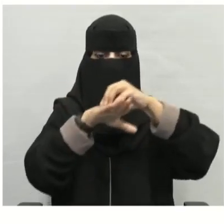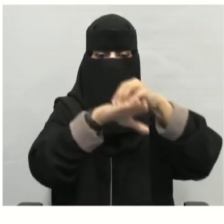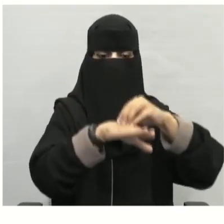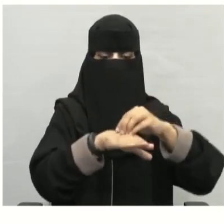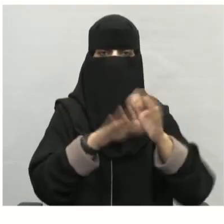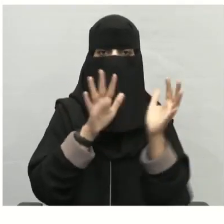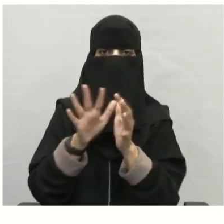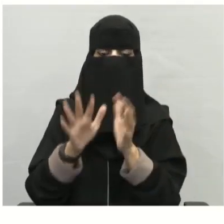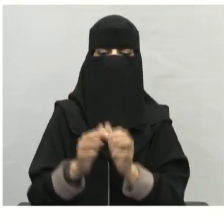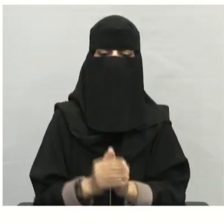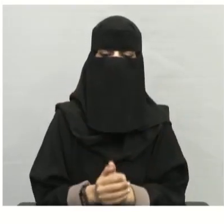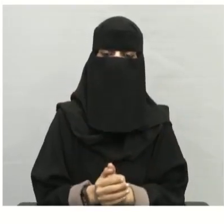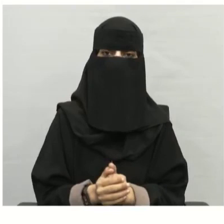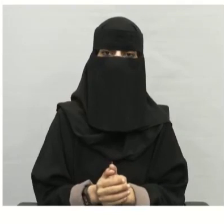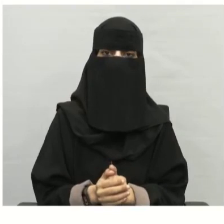والتخزين